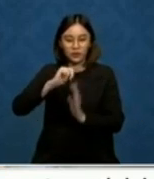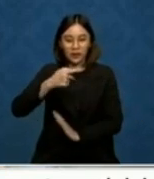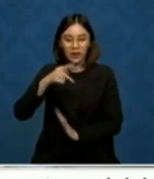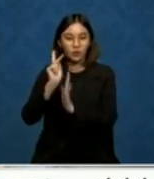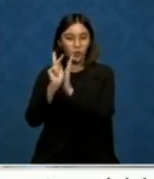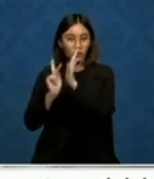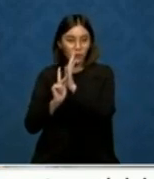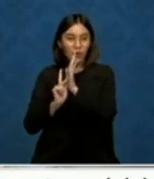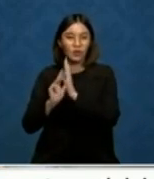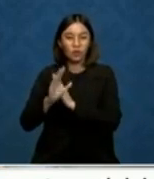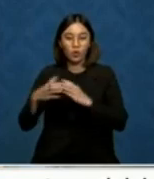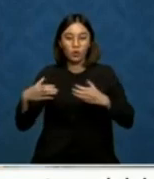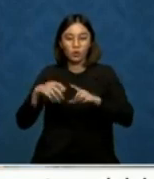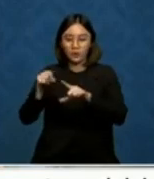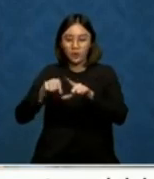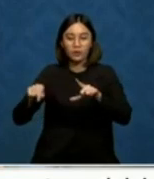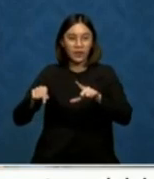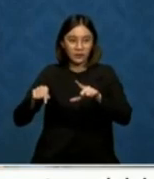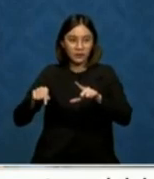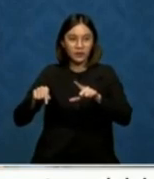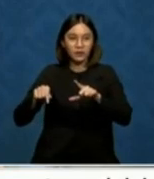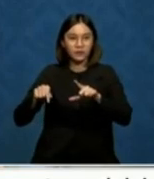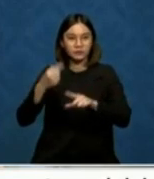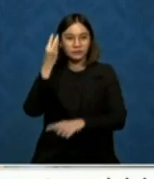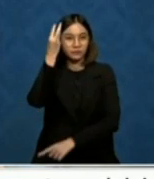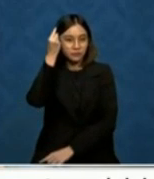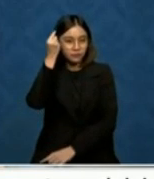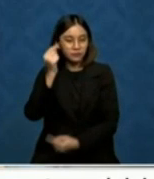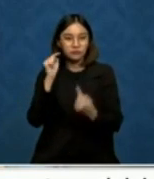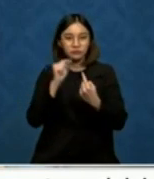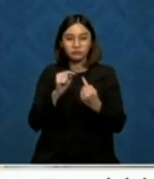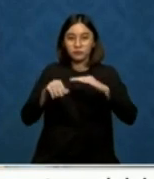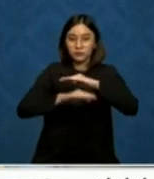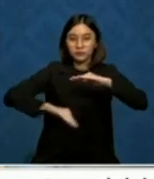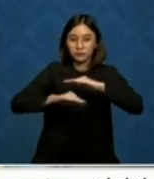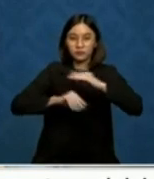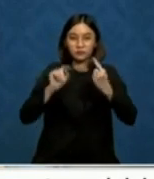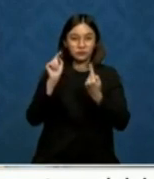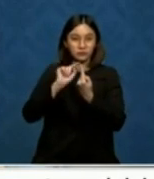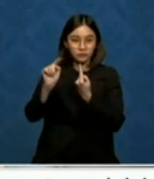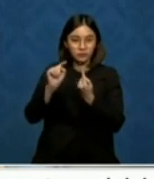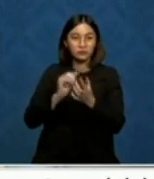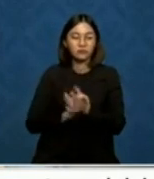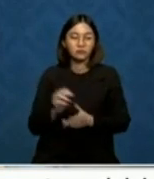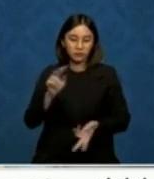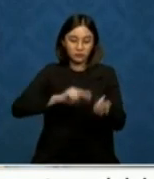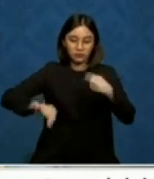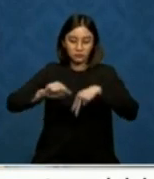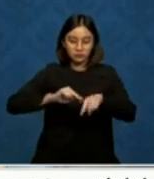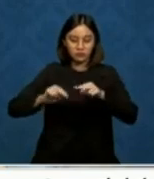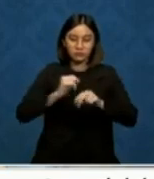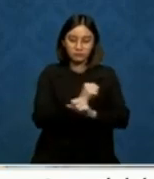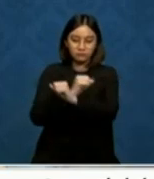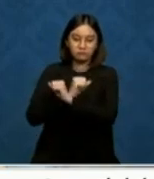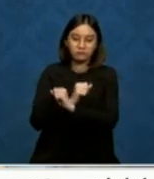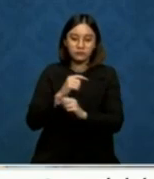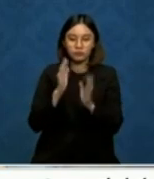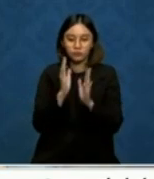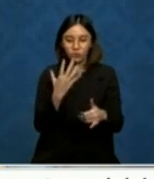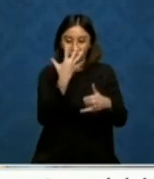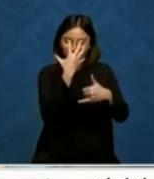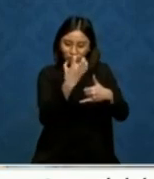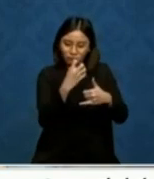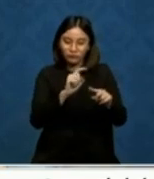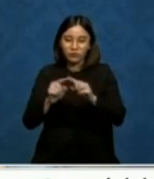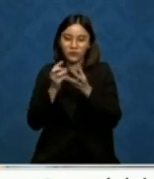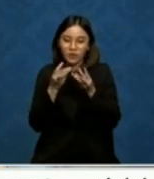ครับของพรรคก้าวไกลนะครับก็ได้คิดมาบนพื้นฐานนะครับของการ ดูแลคุ้มครองผู้เสียหายอย่างรอบคอบน